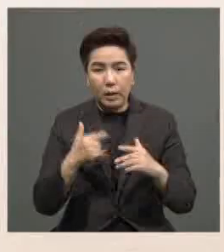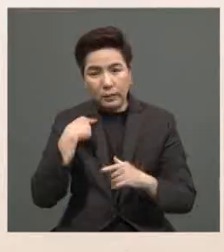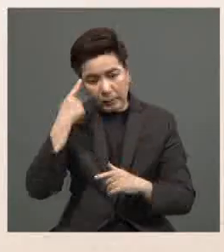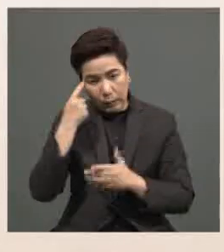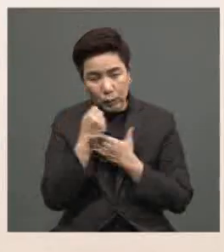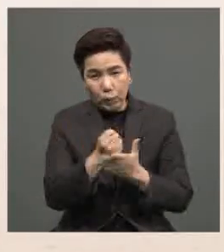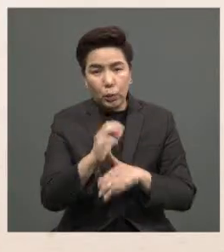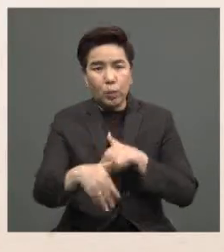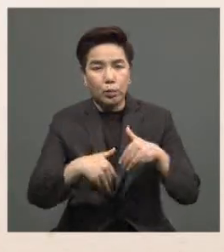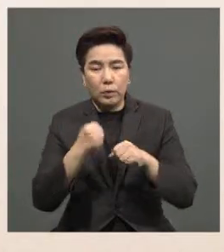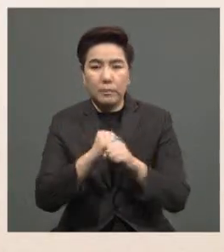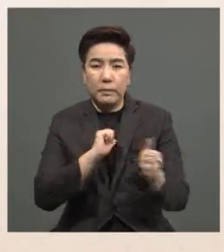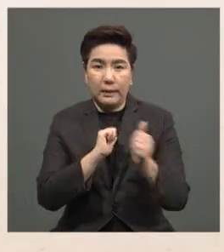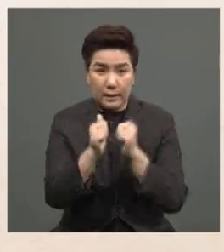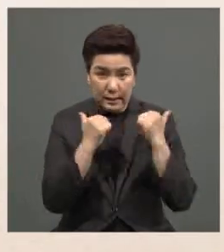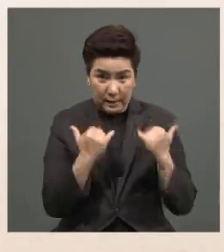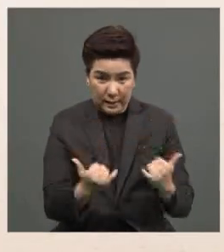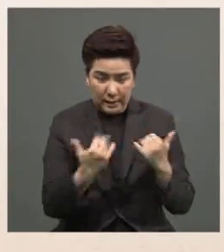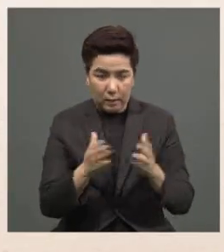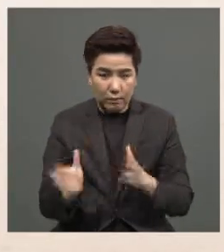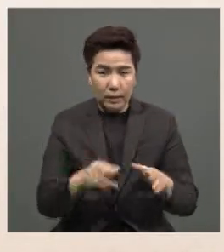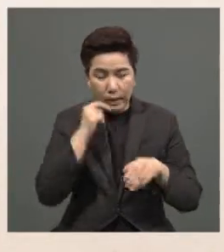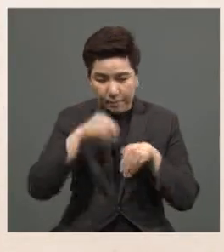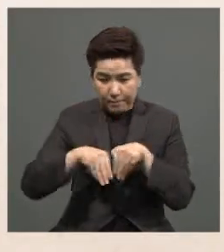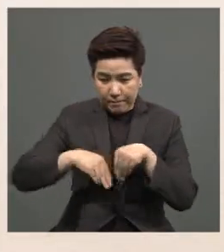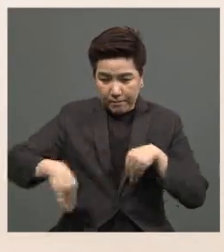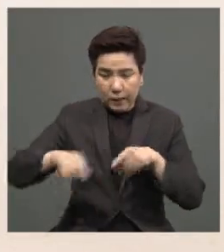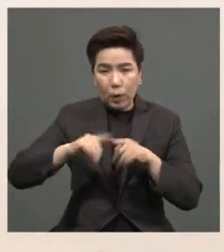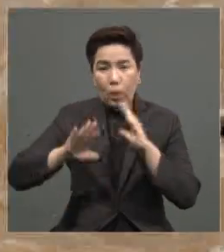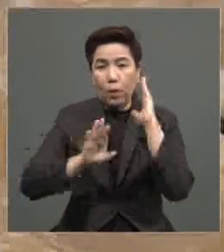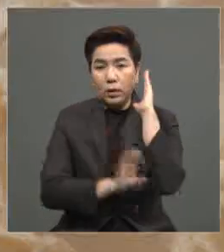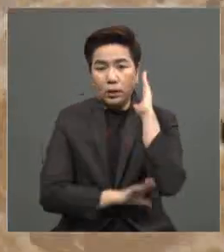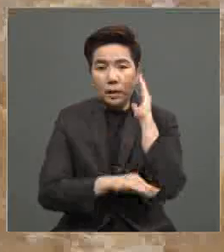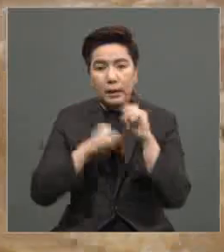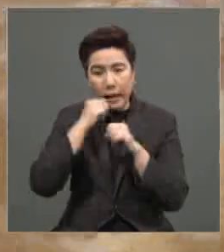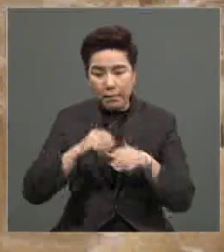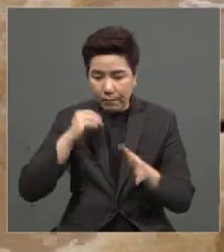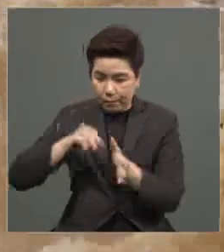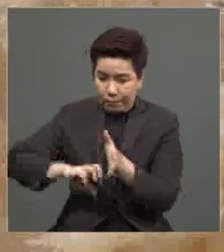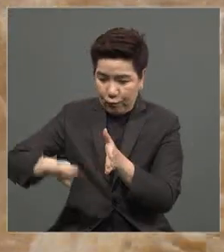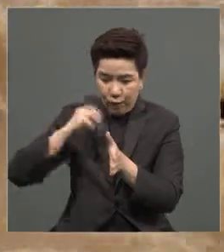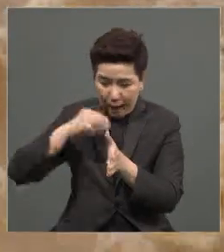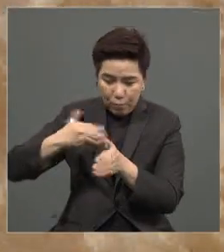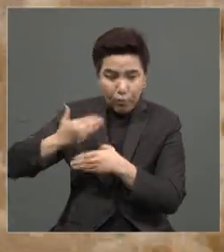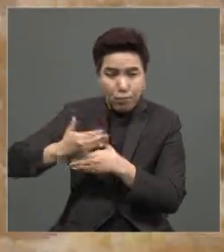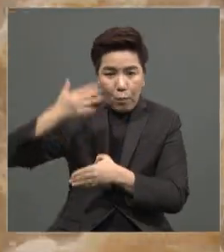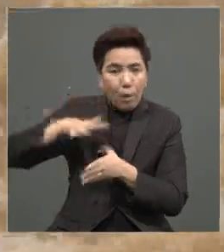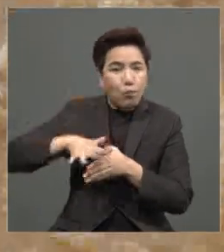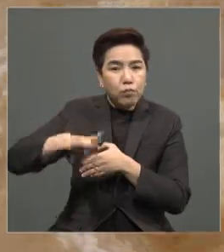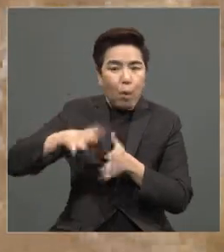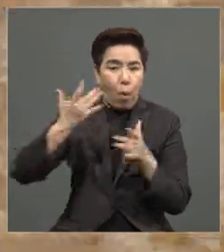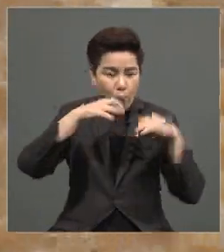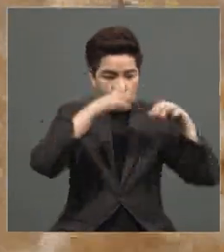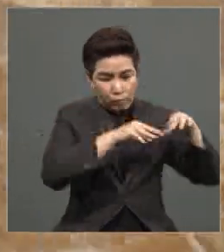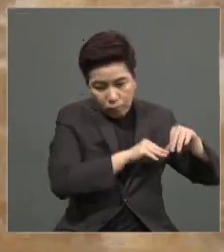ให้ความช่วยเหลือประชาชนได้อย่างทันท่วงทีส่วนอ่างเก็บน้ำในพื้นที่ภาคใต้ก็เตรียมพร่องน้ำล่วงหน้าเพื่อรองรับน้ำฝนแล้วก็ปรับ